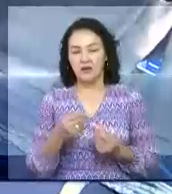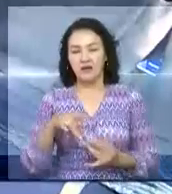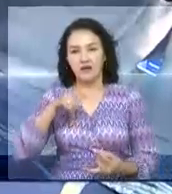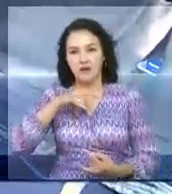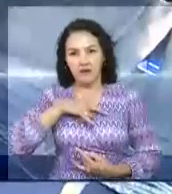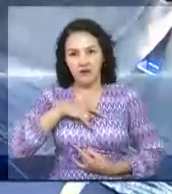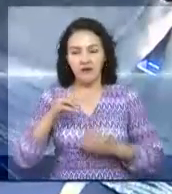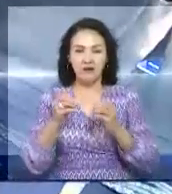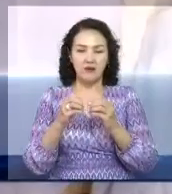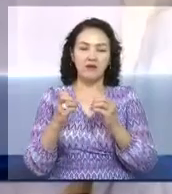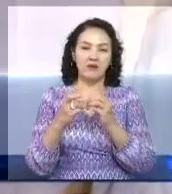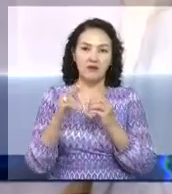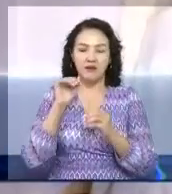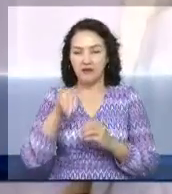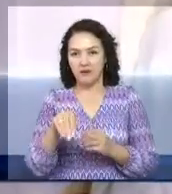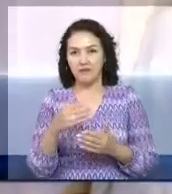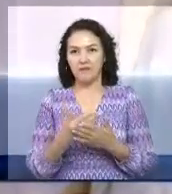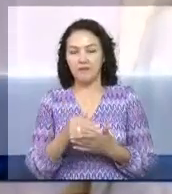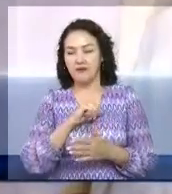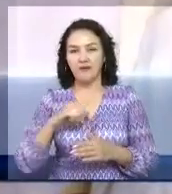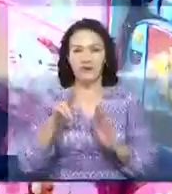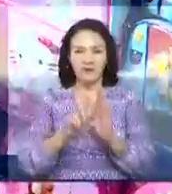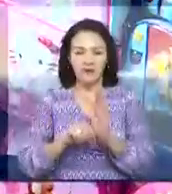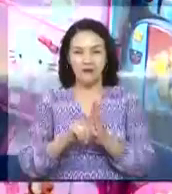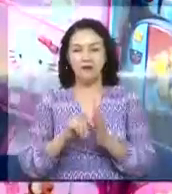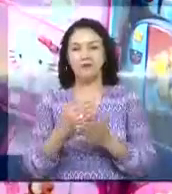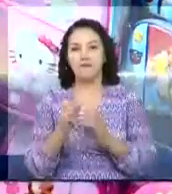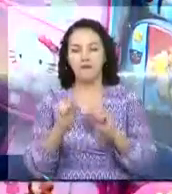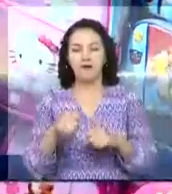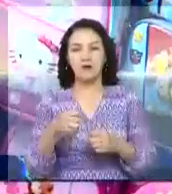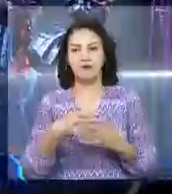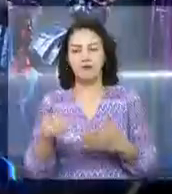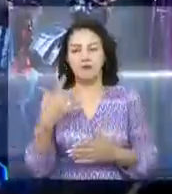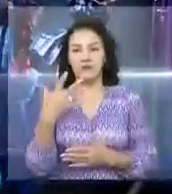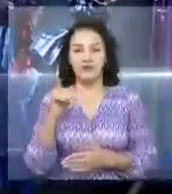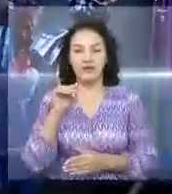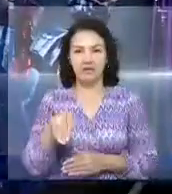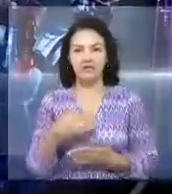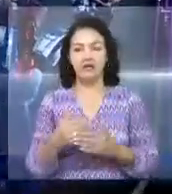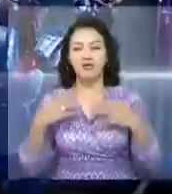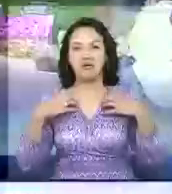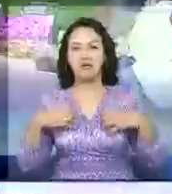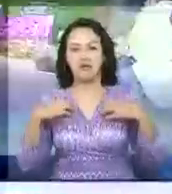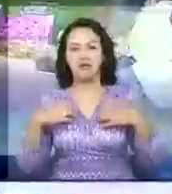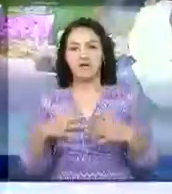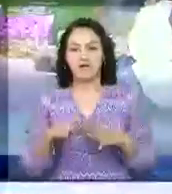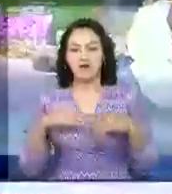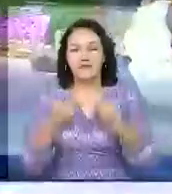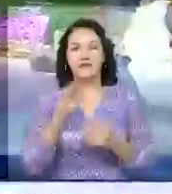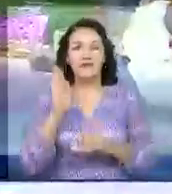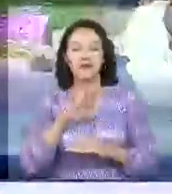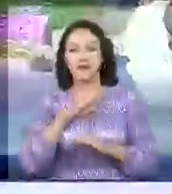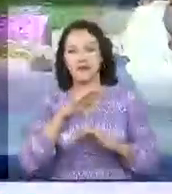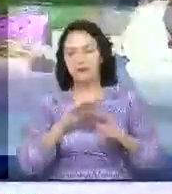здесь стартует от 10-12 тысяч тенге. Самые дешевые рюкзаки можно приобрести за 5 тысяч тенге. Безусловно, когда семья многодетная, траты